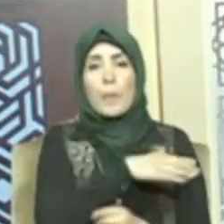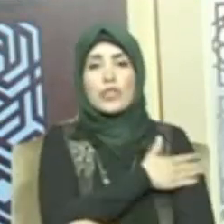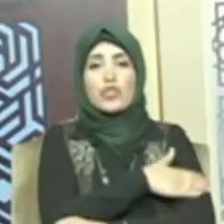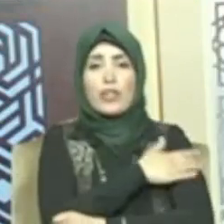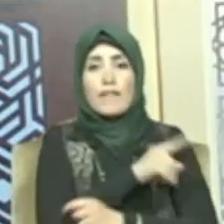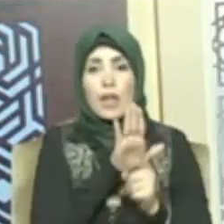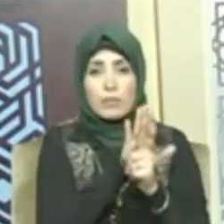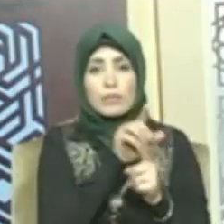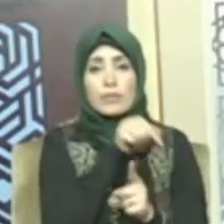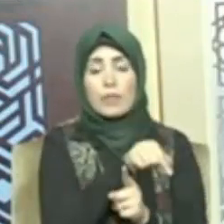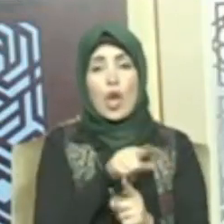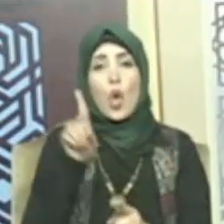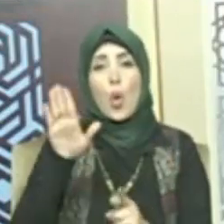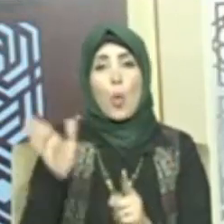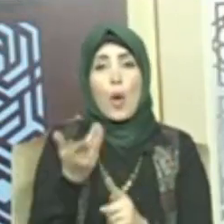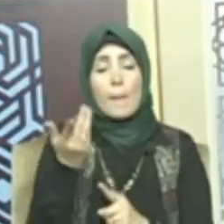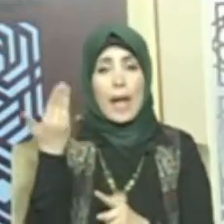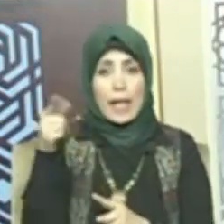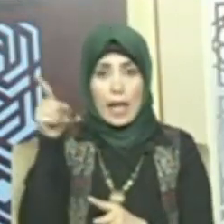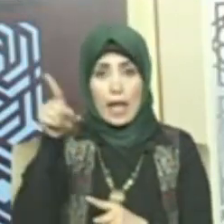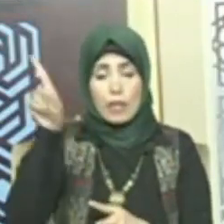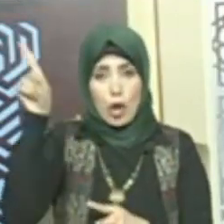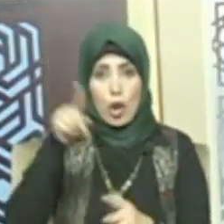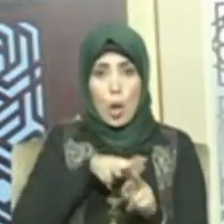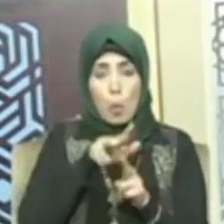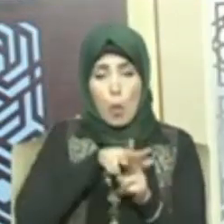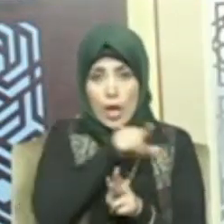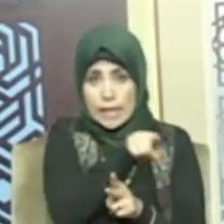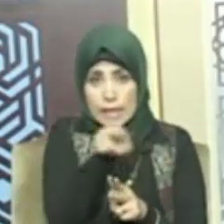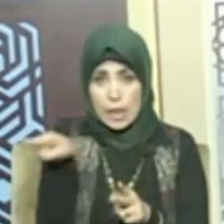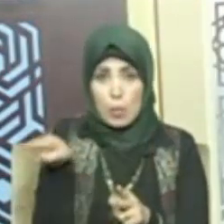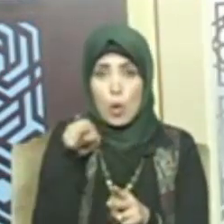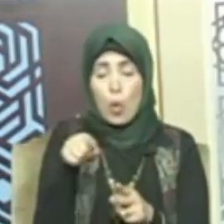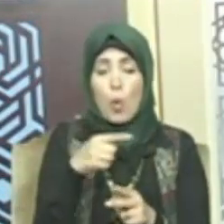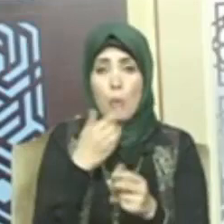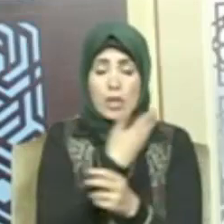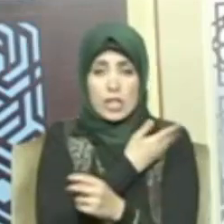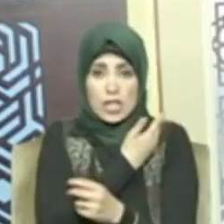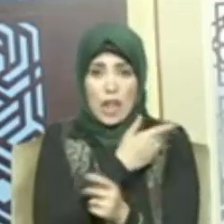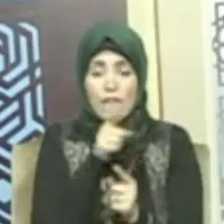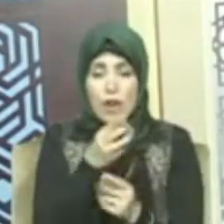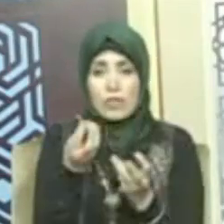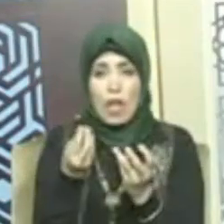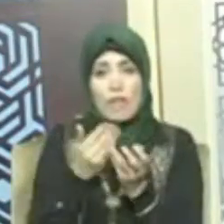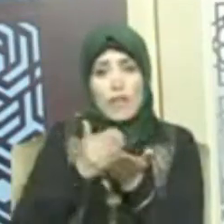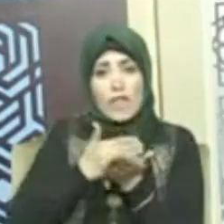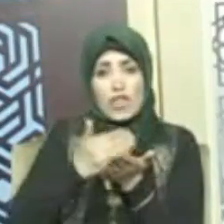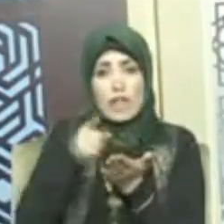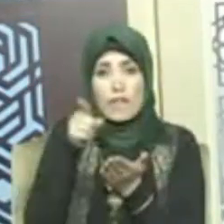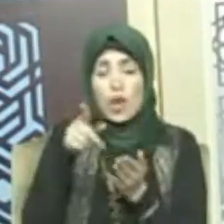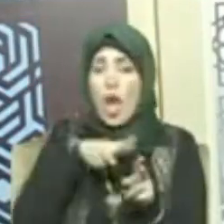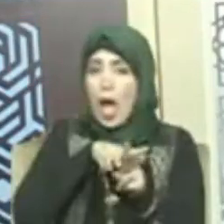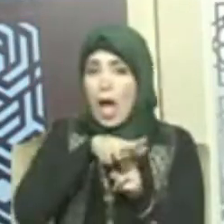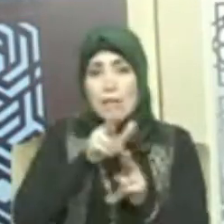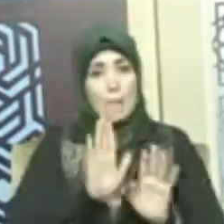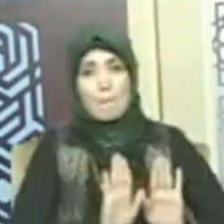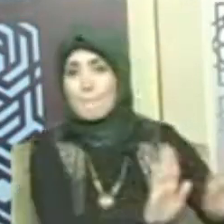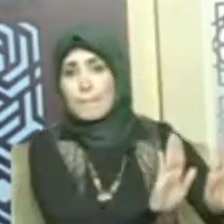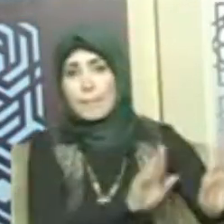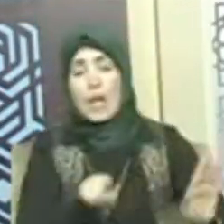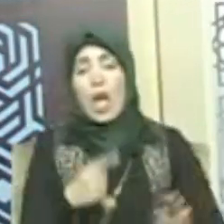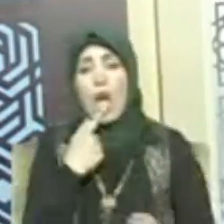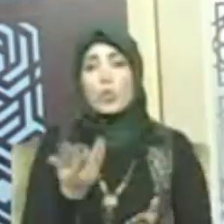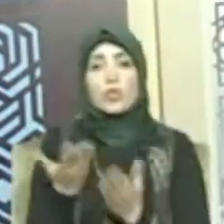وما كان الله معذبهم وهم يستغفرون. صلوات ربي